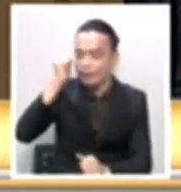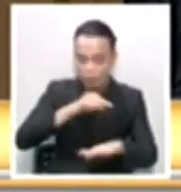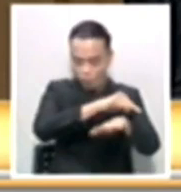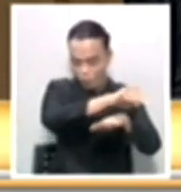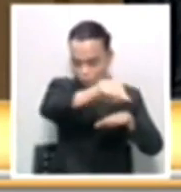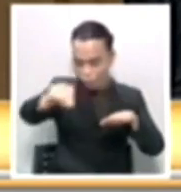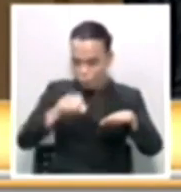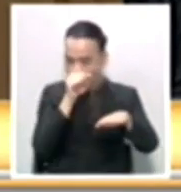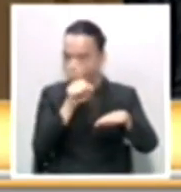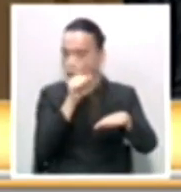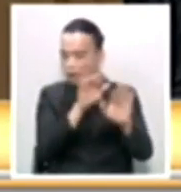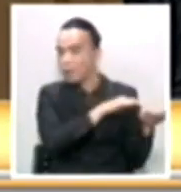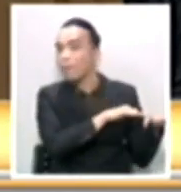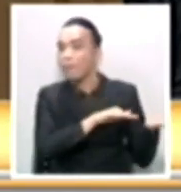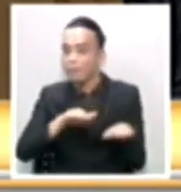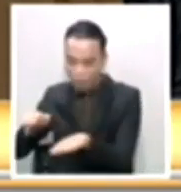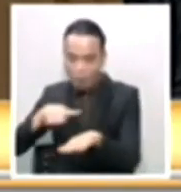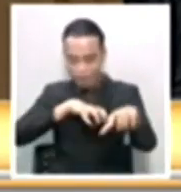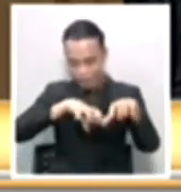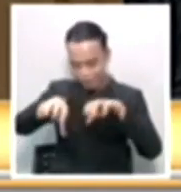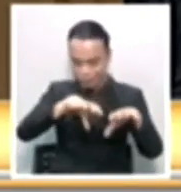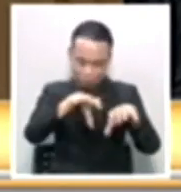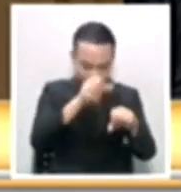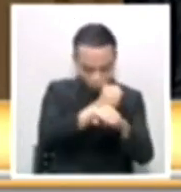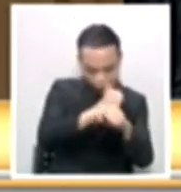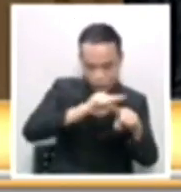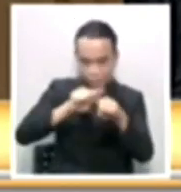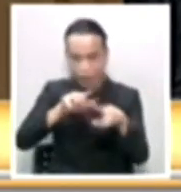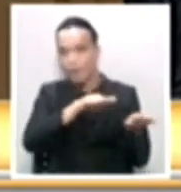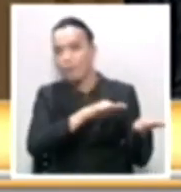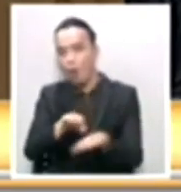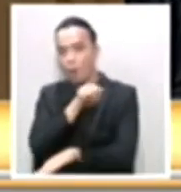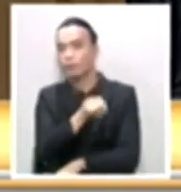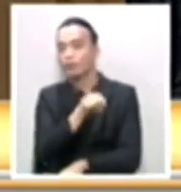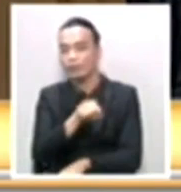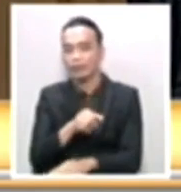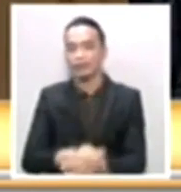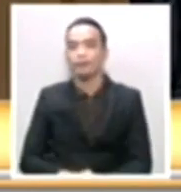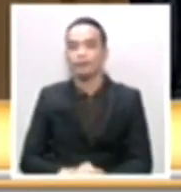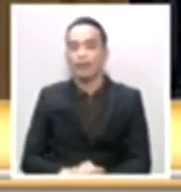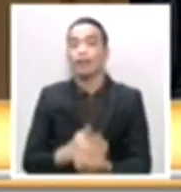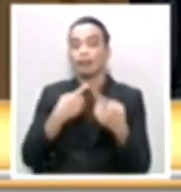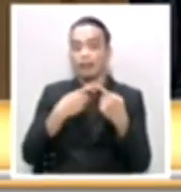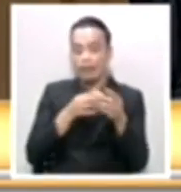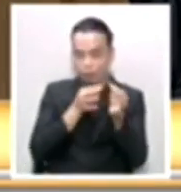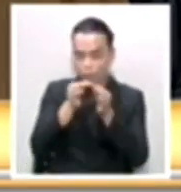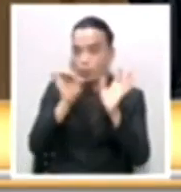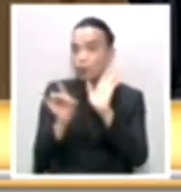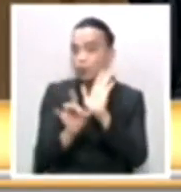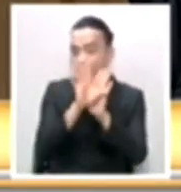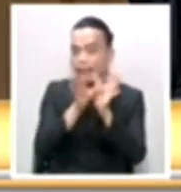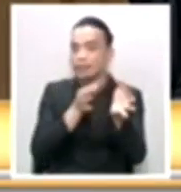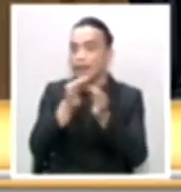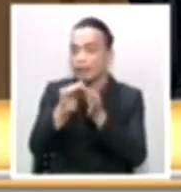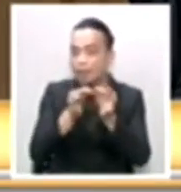าแล้วมีความพร้อมในการที่จะไปทำในตอนท้ายผมจะเรียนว่าแล้วผลกระทบมันที่ไปเกี่ยวข้องเกษตร